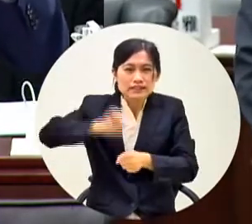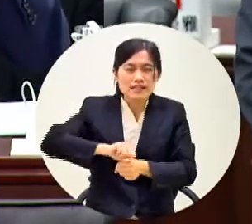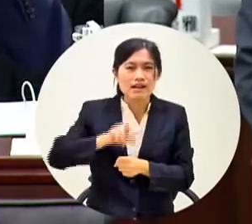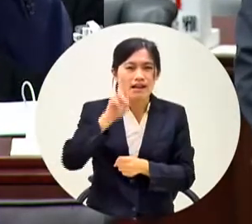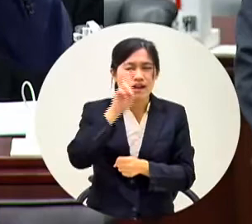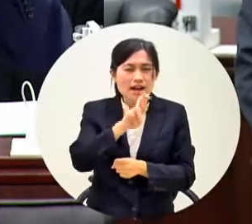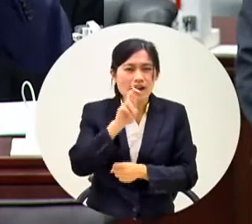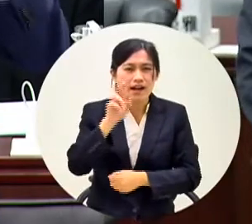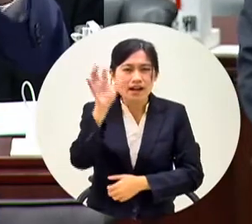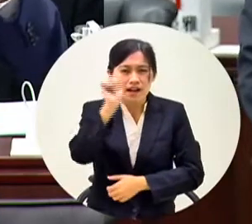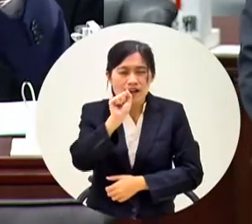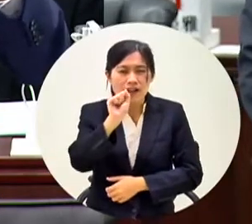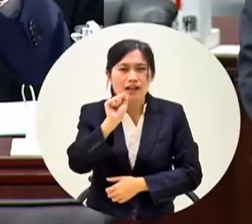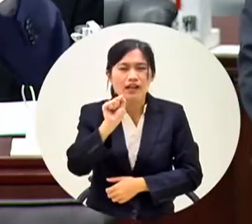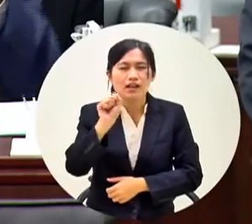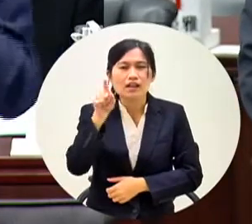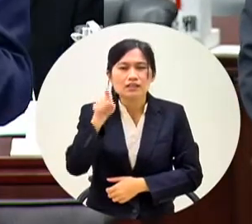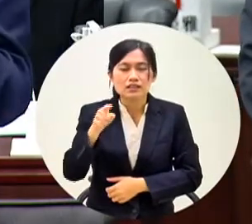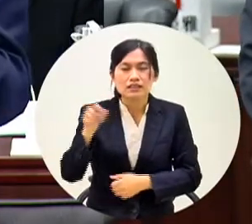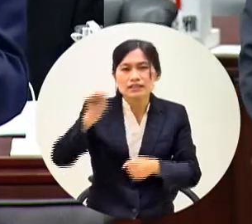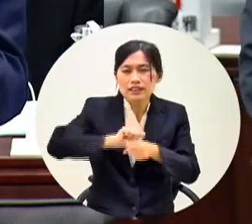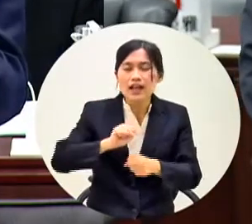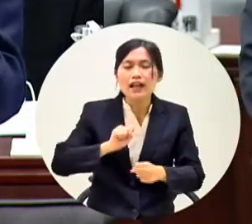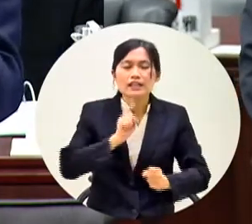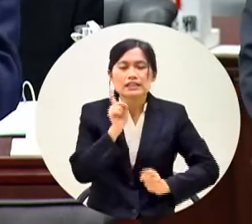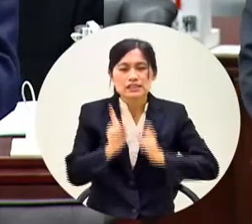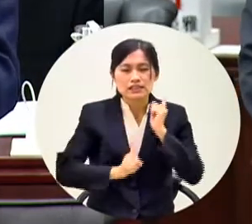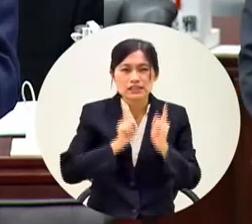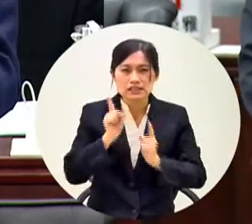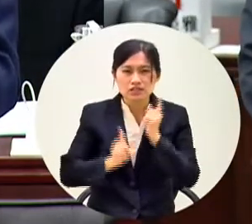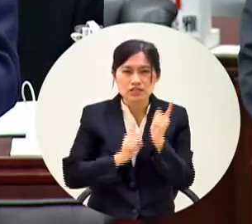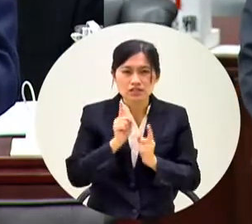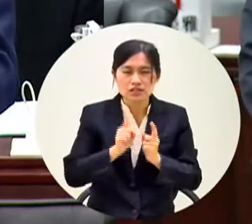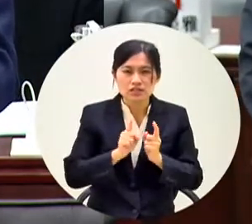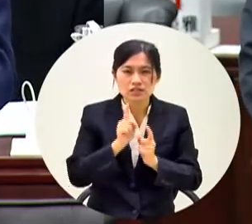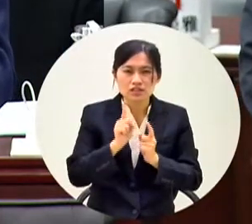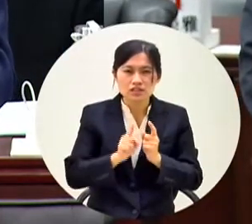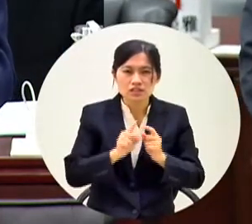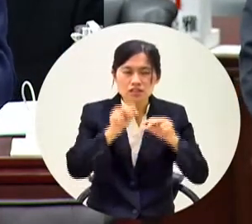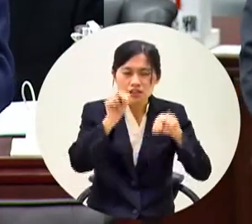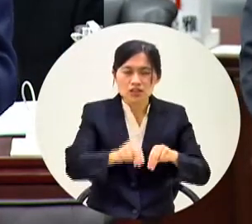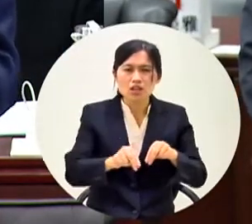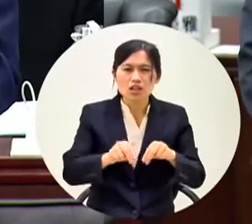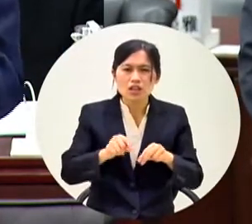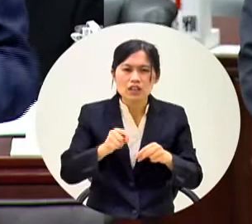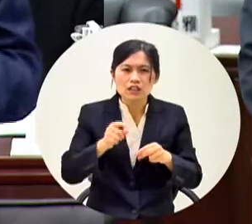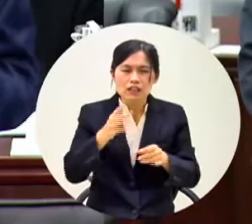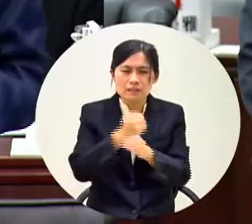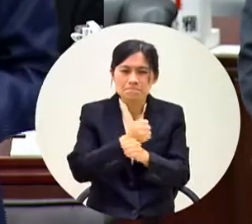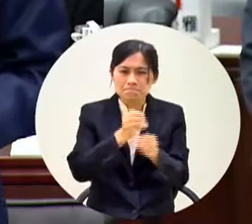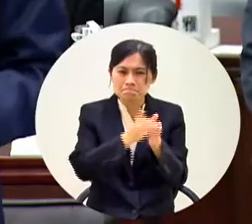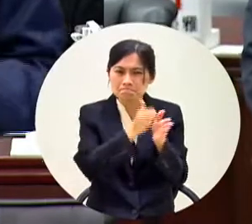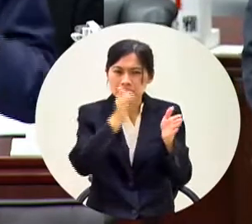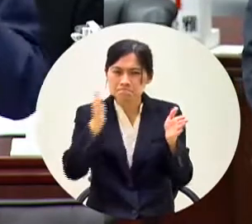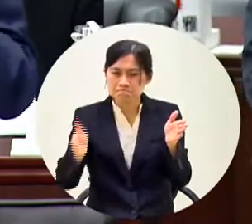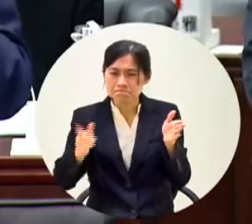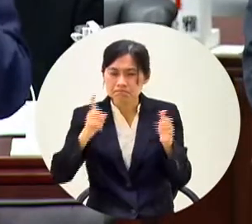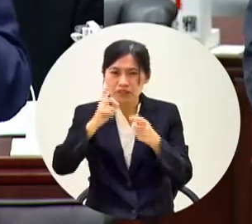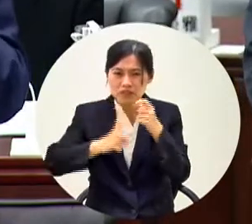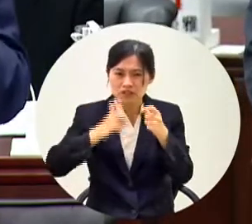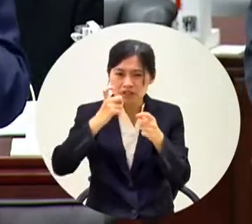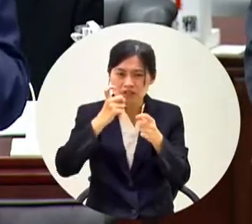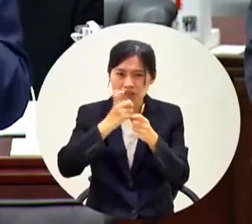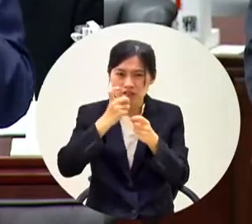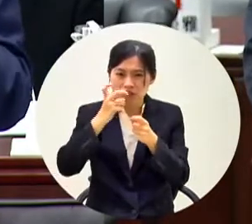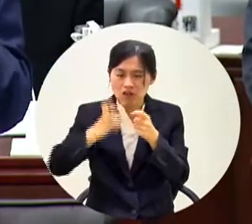化的清单，或者是它的期程，甚至到10年到25年，都是说非常长。对于